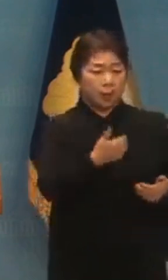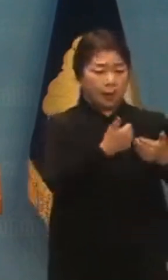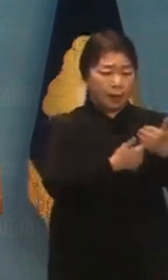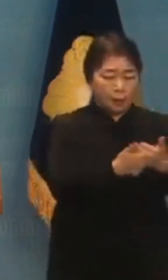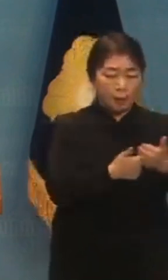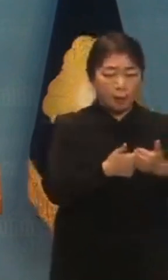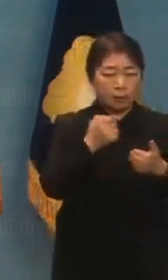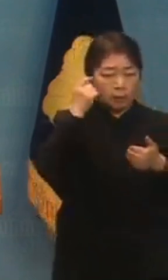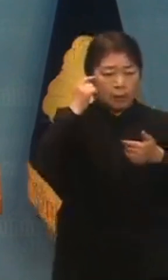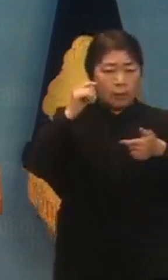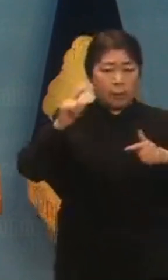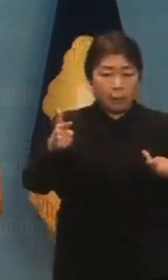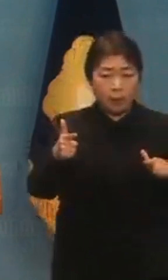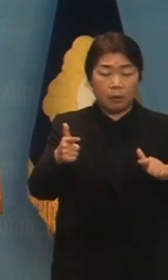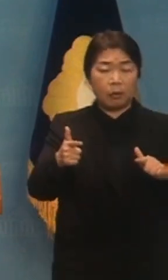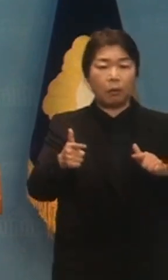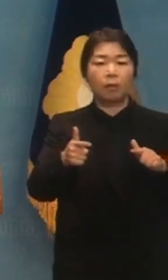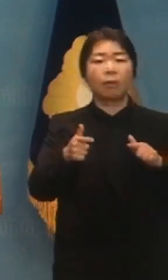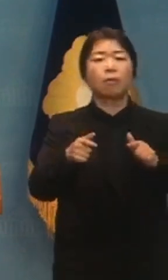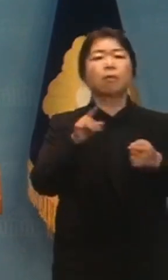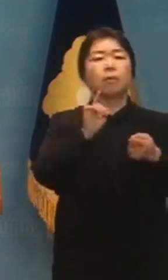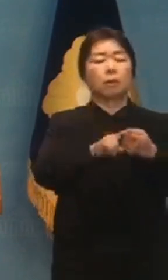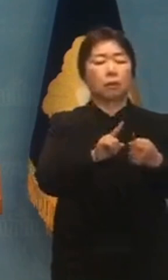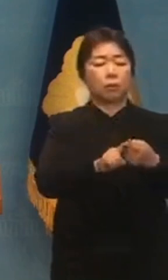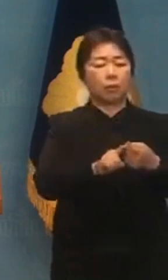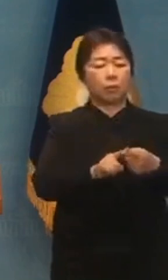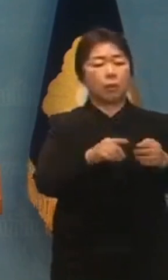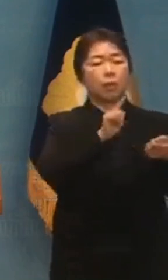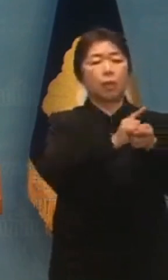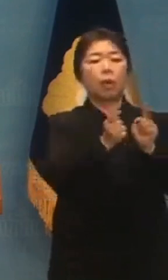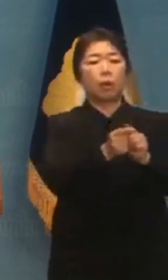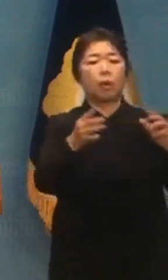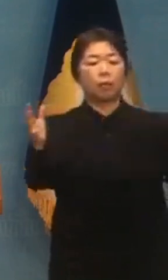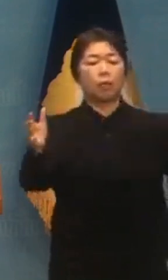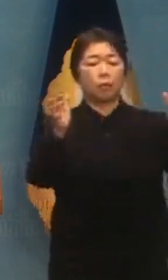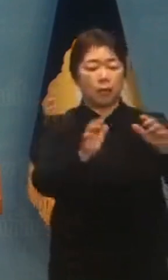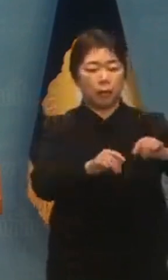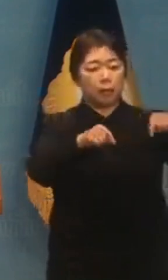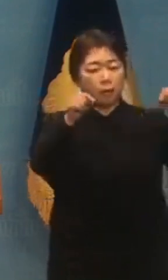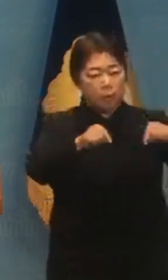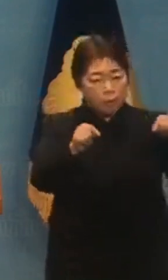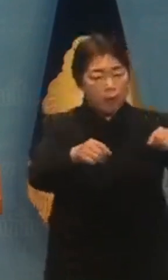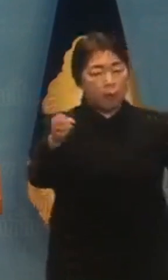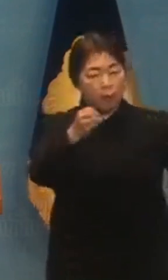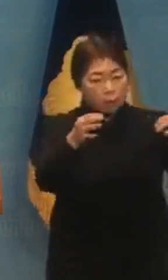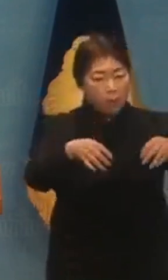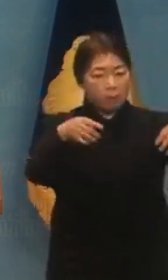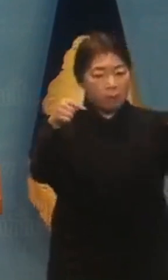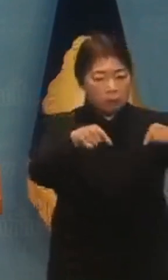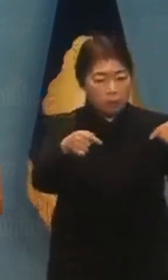갈등과 이견도 사회적 논의와 협치로 풀어가는 것이 민주사회입니다.